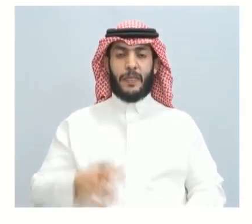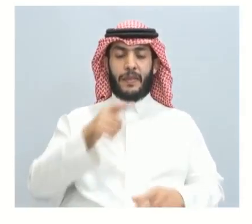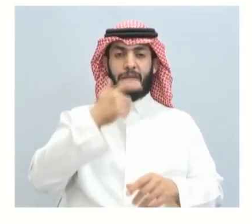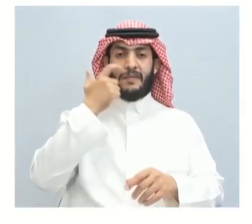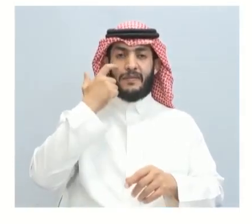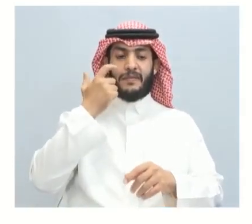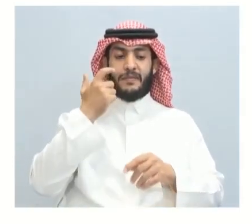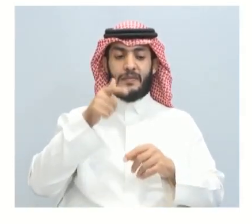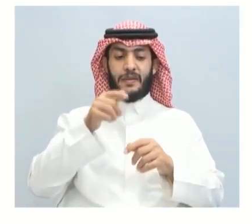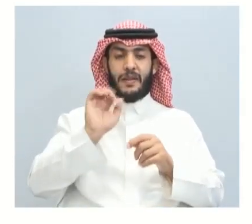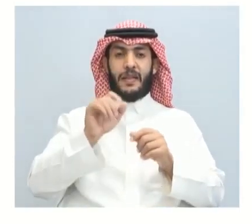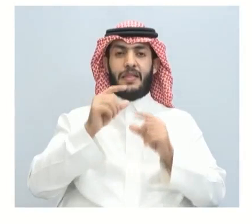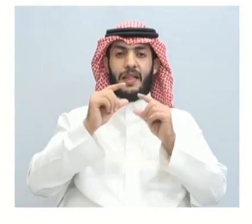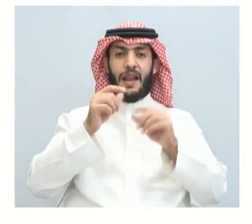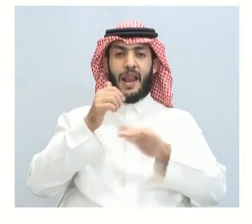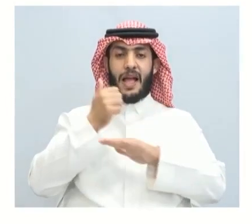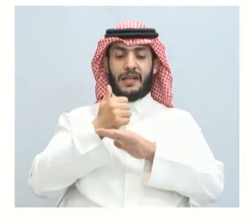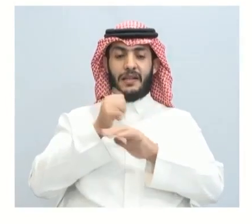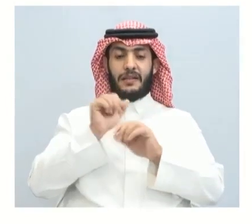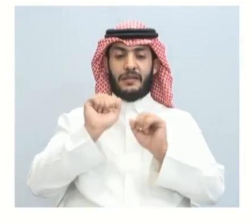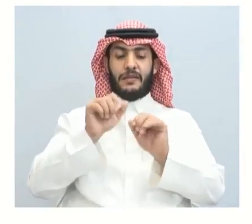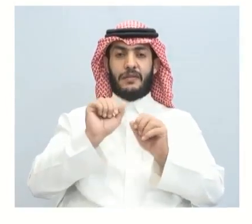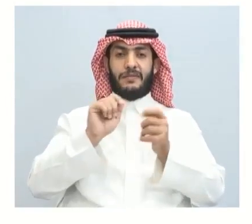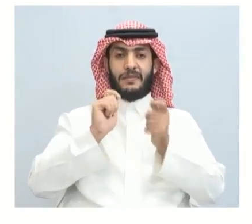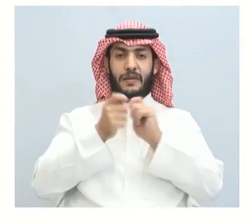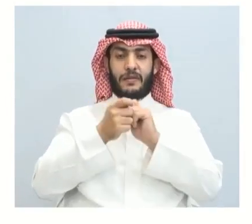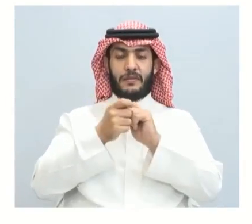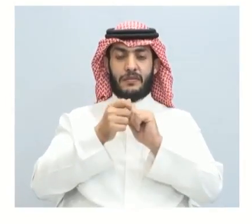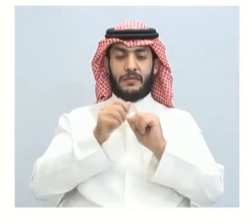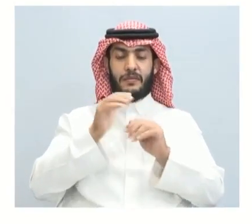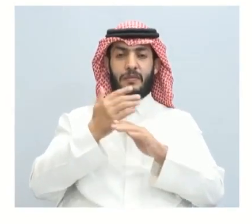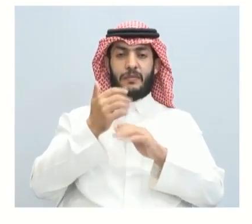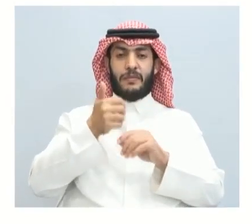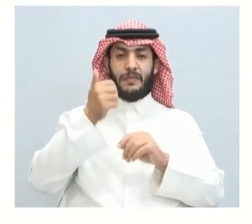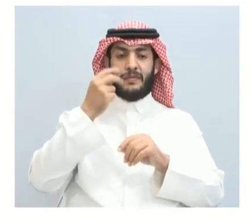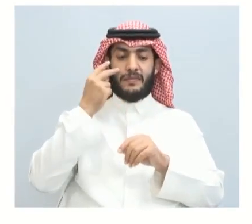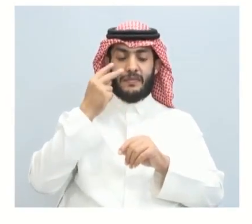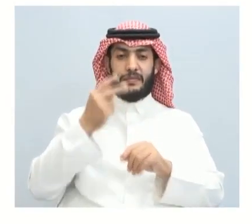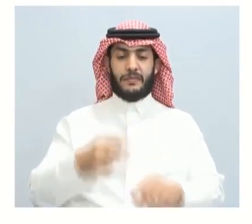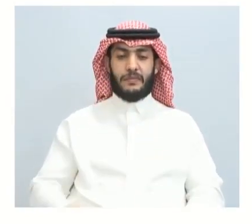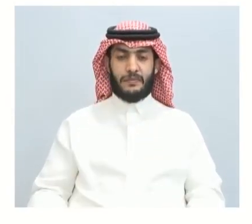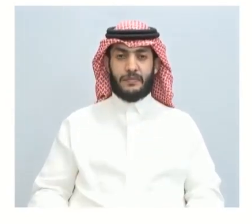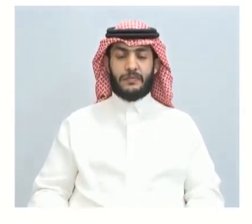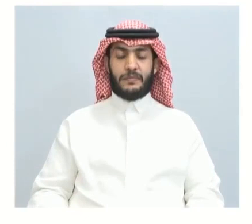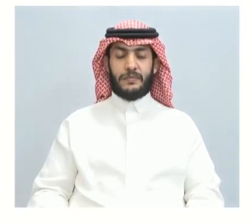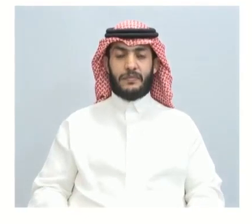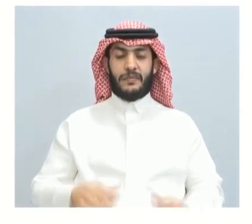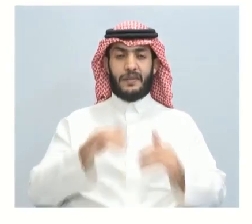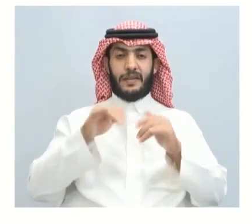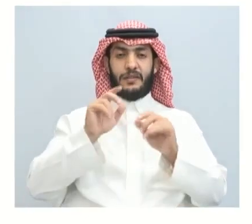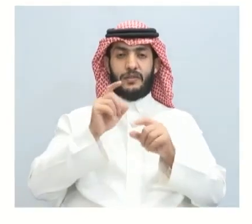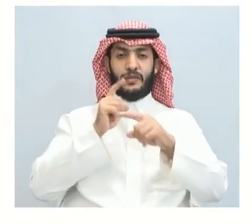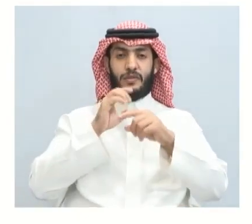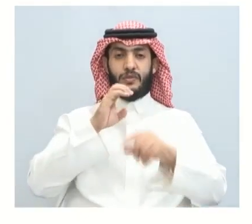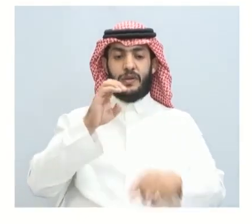تنتبه انت ما هي الداله الاساسيه وما هي الداله اللي انت تعوض فيها حتى ما تتلخبط في يعني